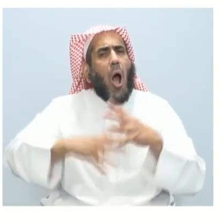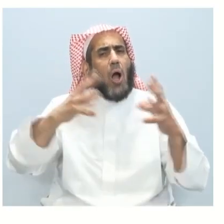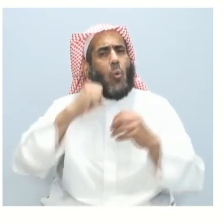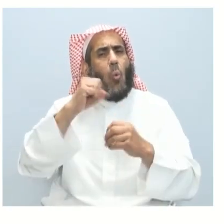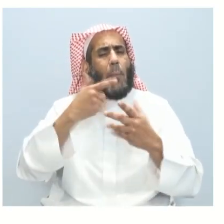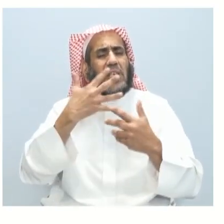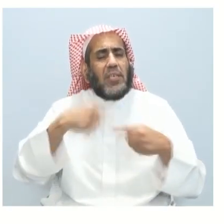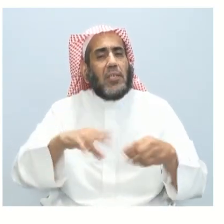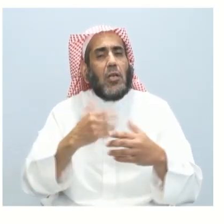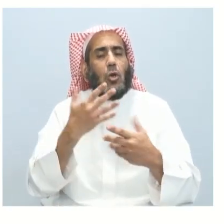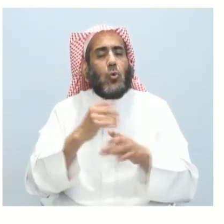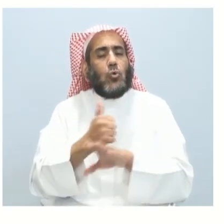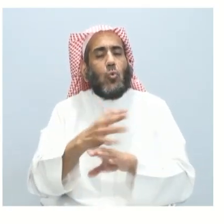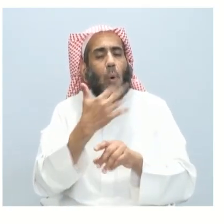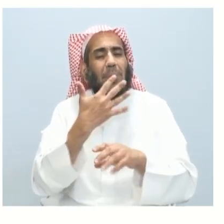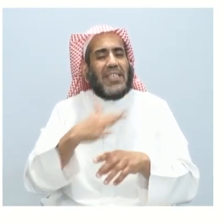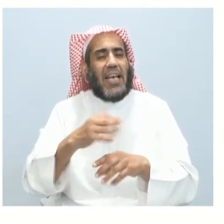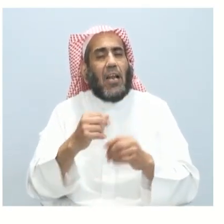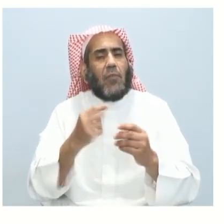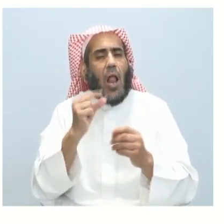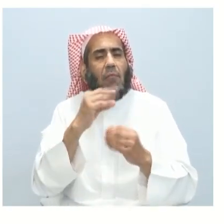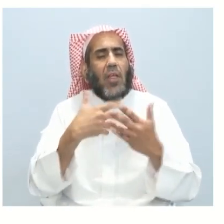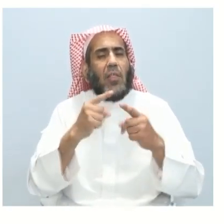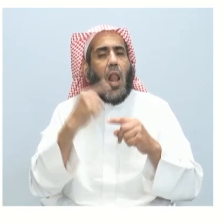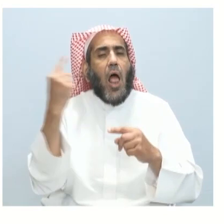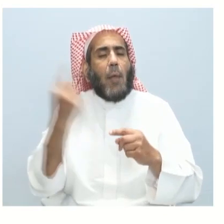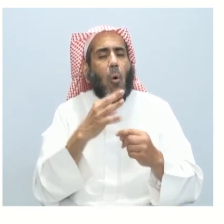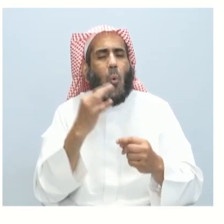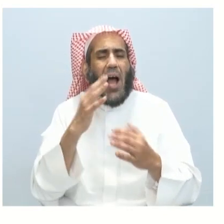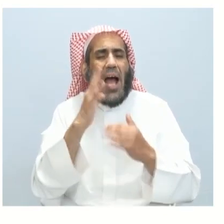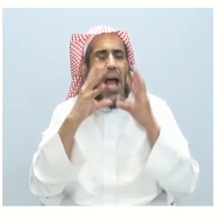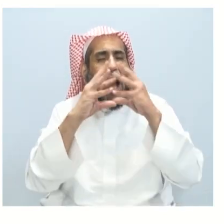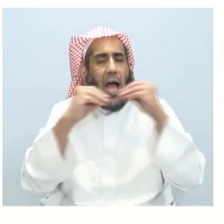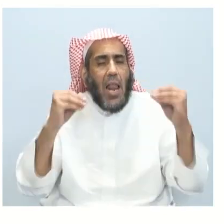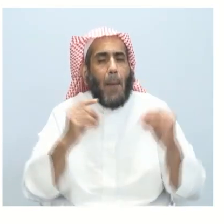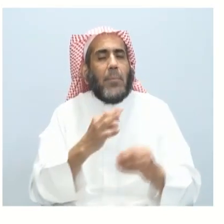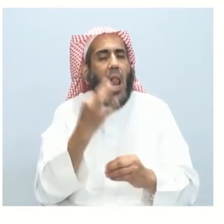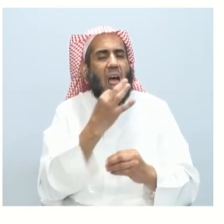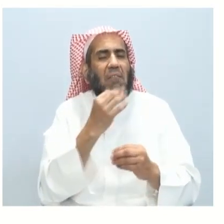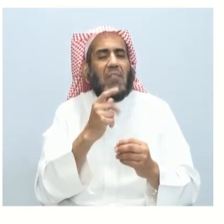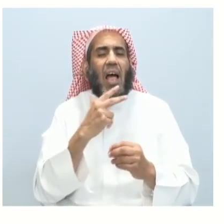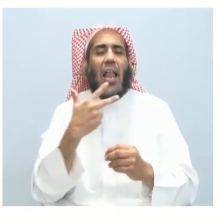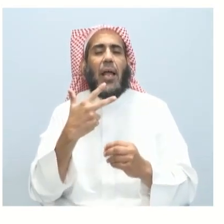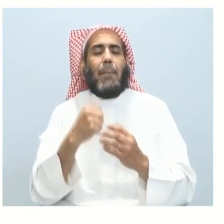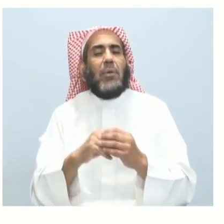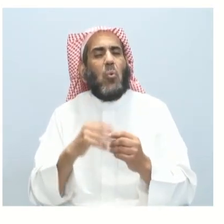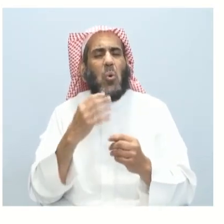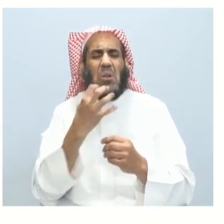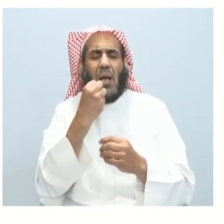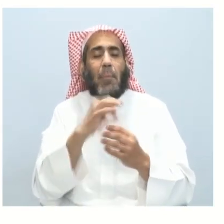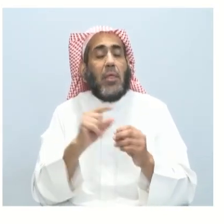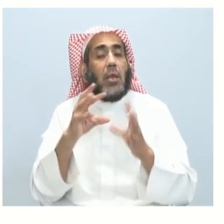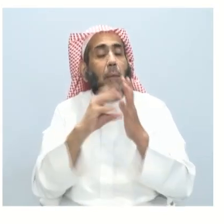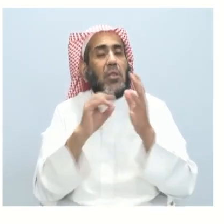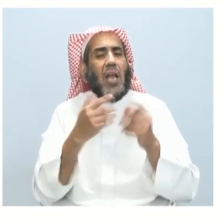وهكذا ايضا اسلوب السهل وهم ارتفعت الفاظه عن الفاظ العامه وخلا من اللفظ الغريب وخلا من اللفظ الغريب طبعا وهذه بعض النماذج